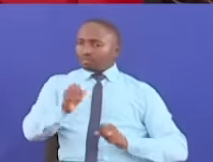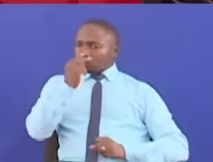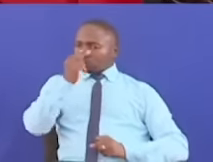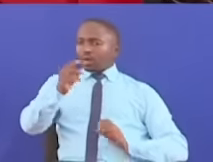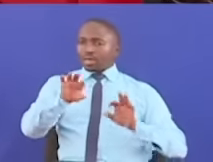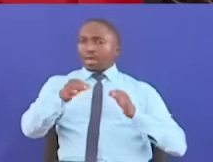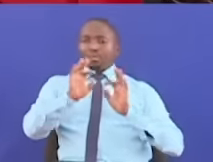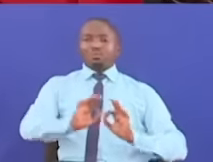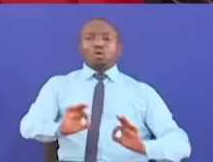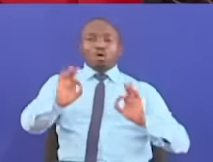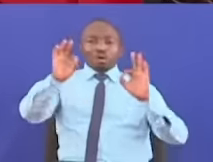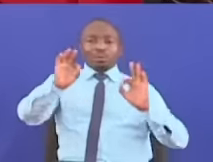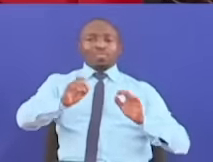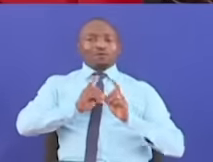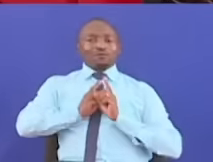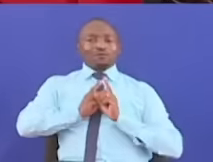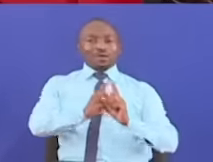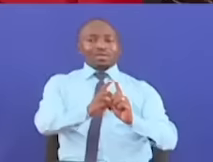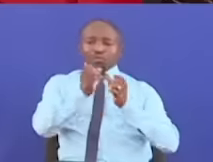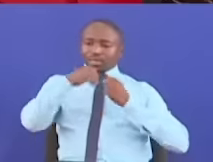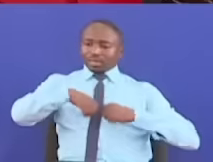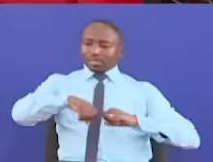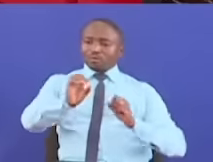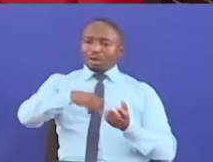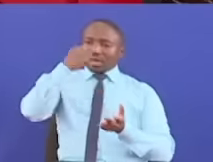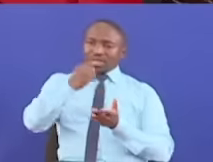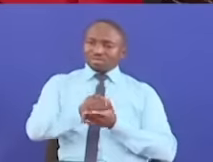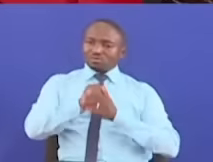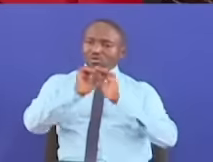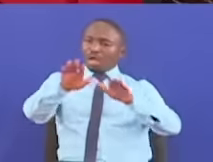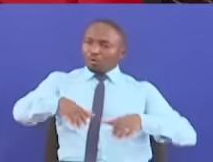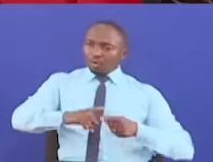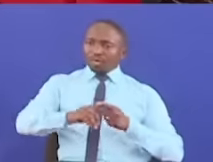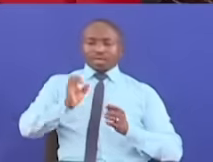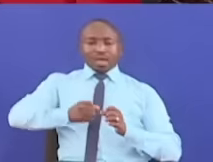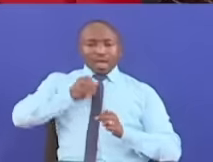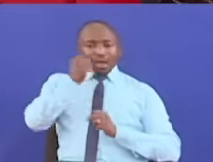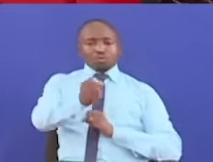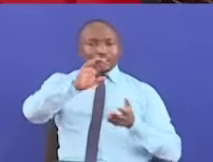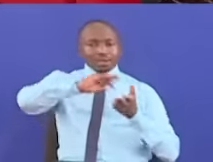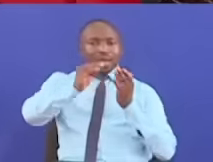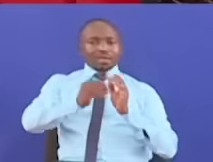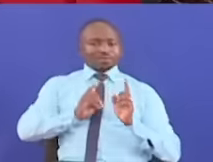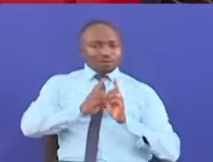nam Ya kufu atili utek zaj wa maaz miio ya bunge na hatu zilizohifadhiwa